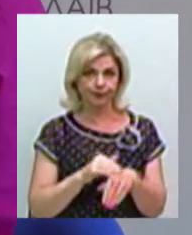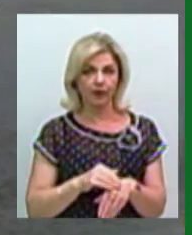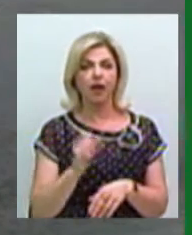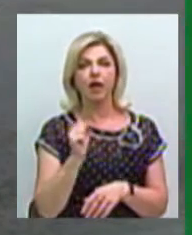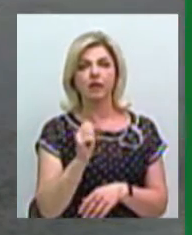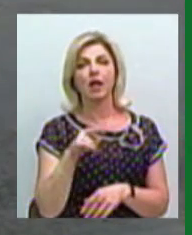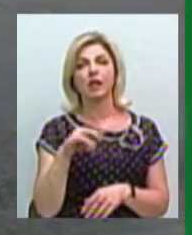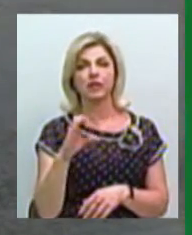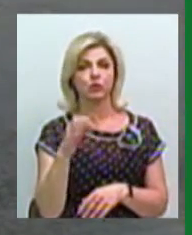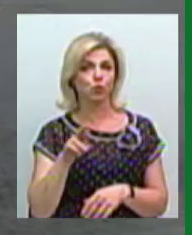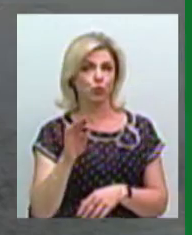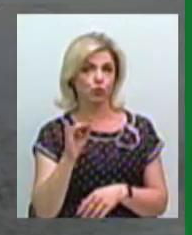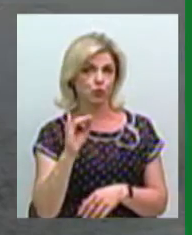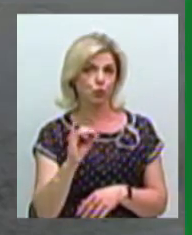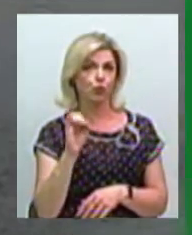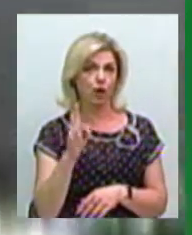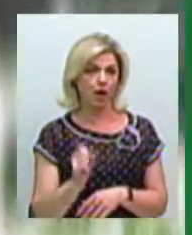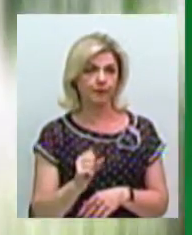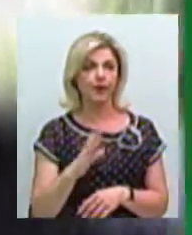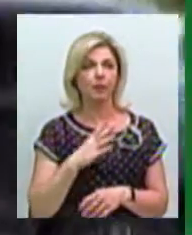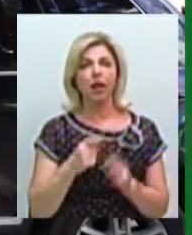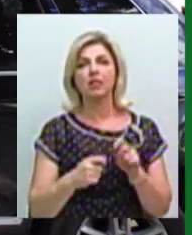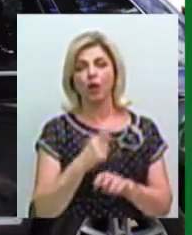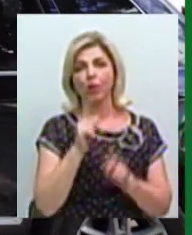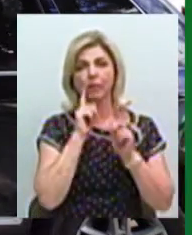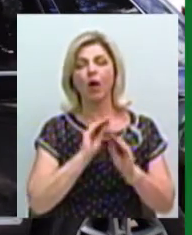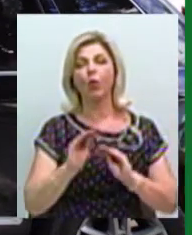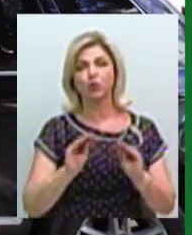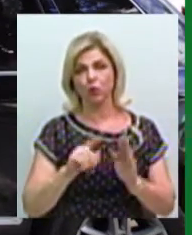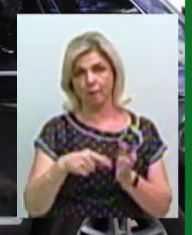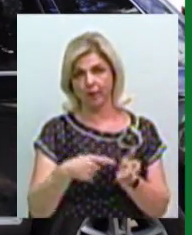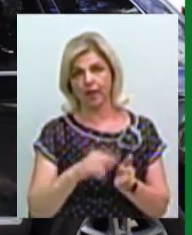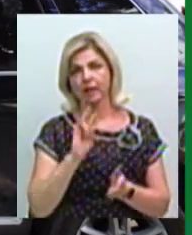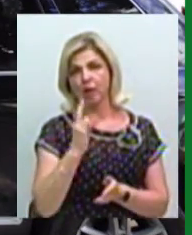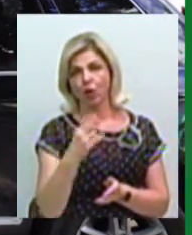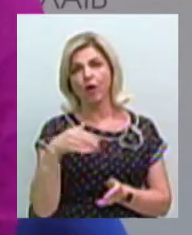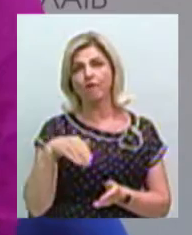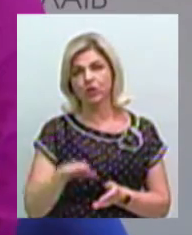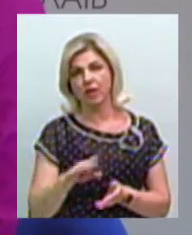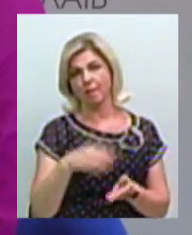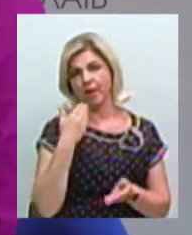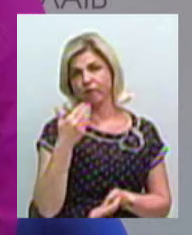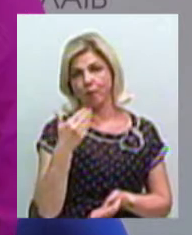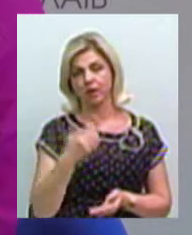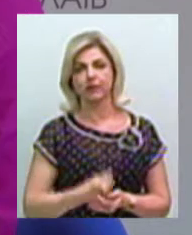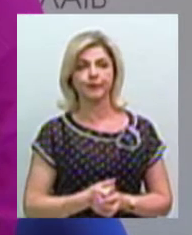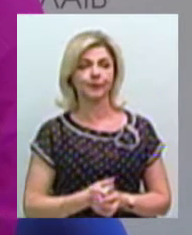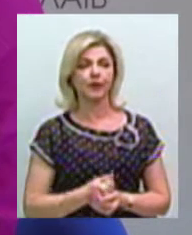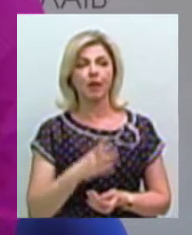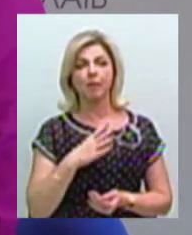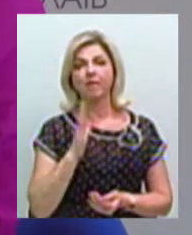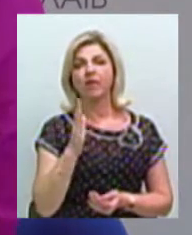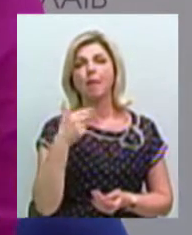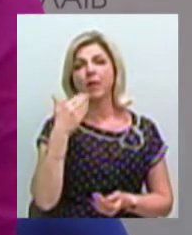Анатолія Гасюка. Порушували кандидати і правила благоустрою міст Миколаєва, Вознесенська, Первомайська. Первомайську складалися адмінпротоколи